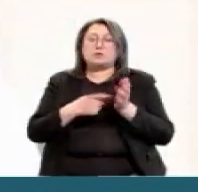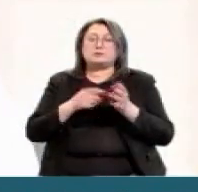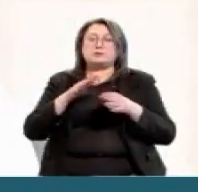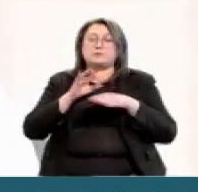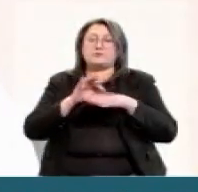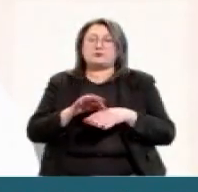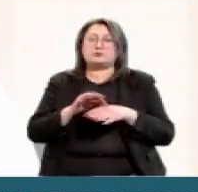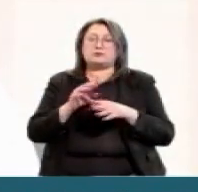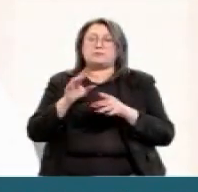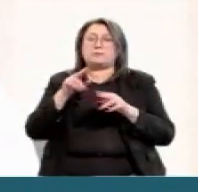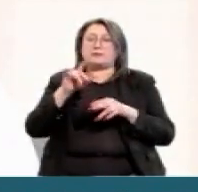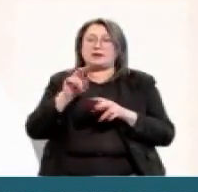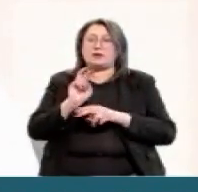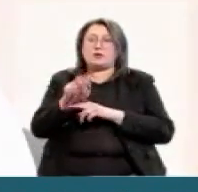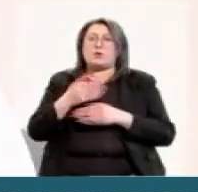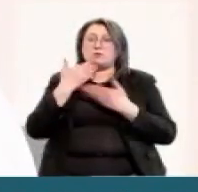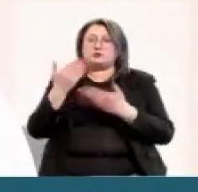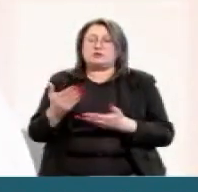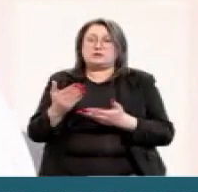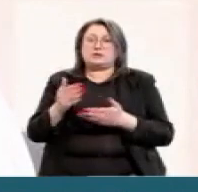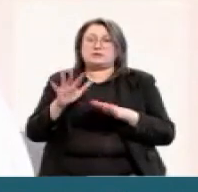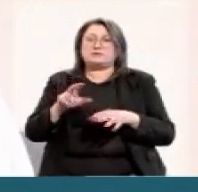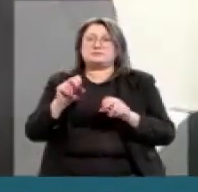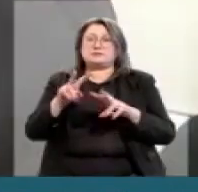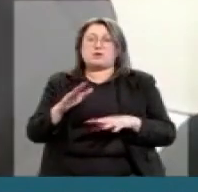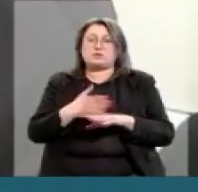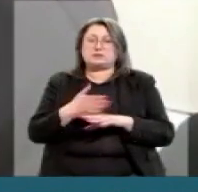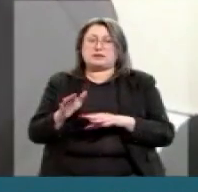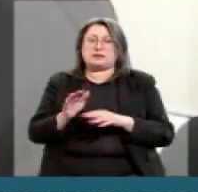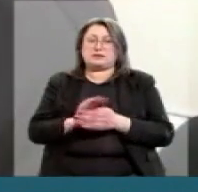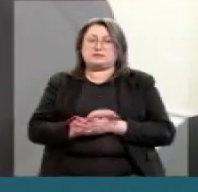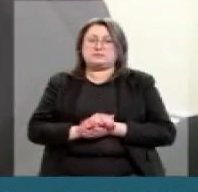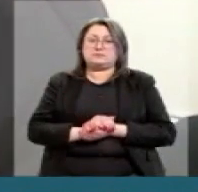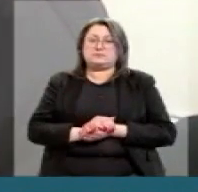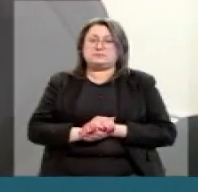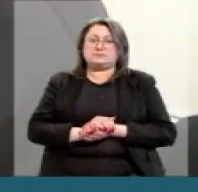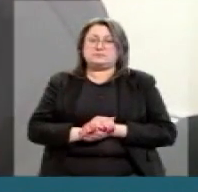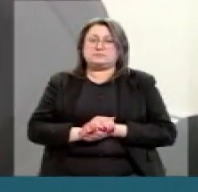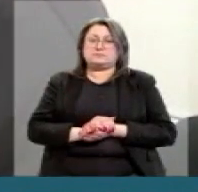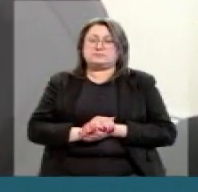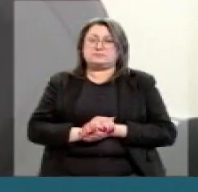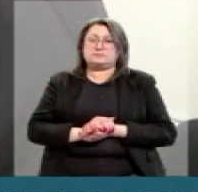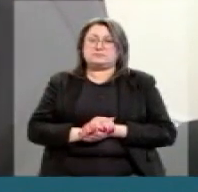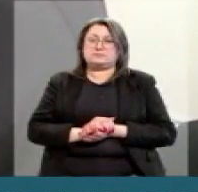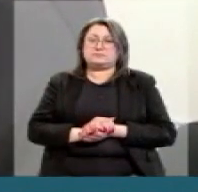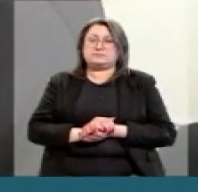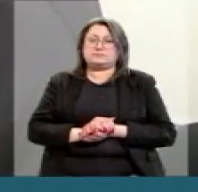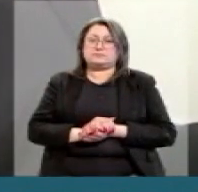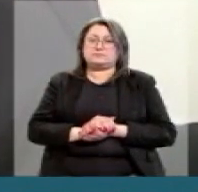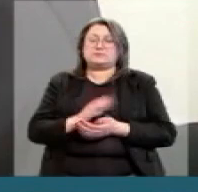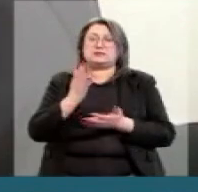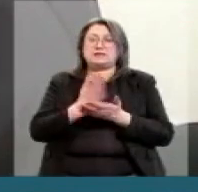кезде толық кеңес өткізіледі. Сондай-ақ, өтініш білдірген азаматтарға қолайлы болу үшін бөлімде өзіне өзі қызмет көрсету